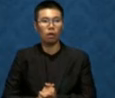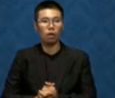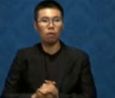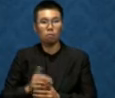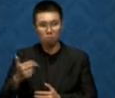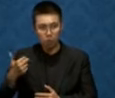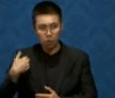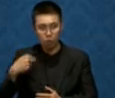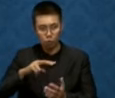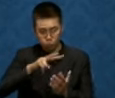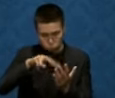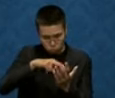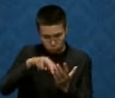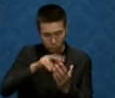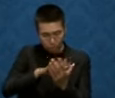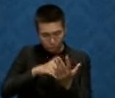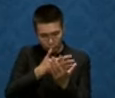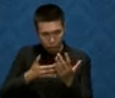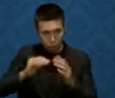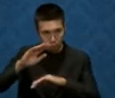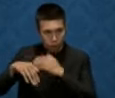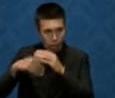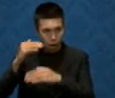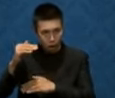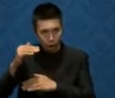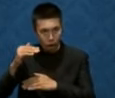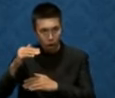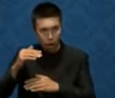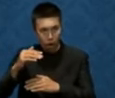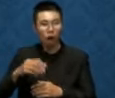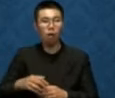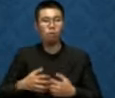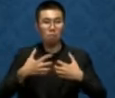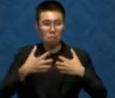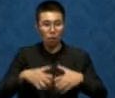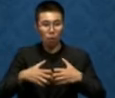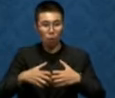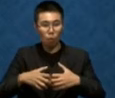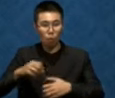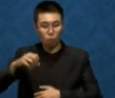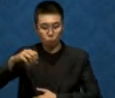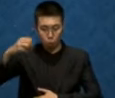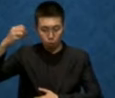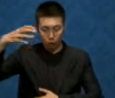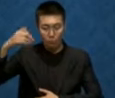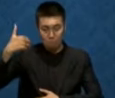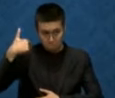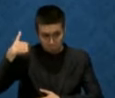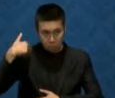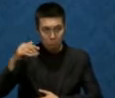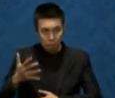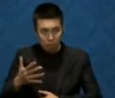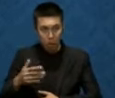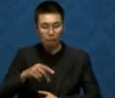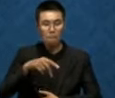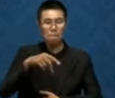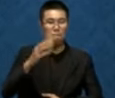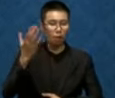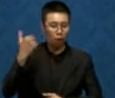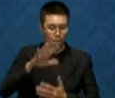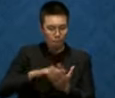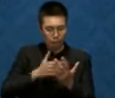แล้วก็ตรวจสอบแผนพัฒนาพลังแผนพัฒนากำลังผลิตไฟฟ้าจริงไหมเมื่อกี้ท่านพูดถึงตัวแผนที่ ddpนะครับ